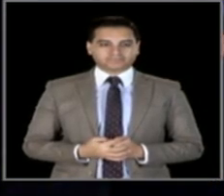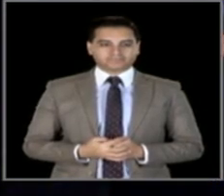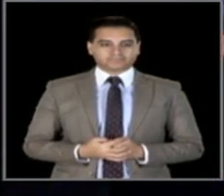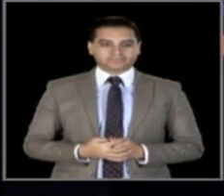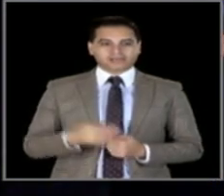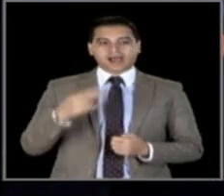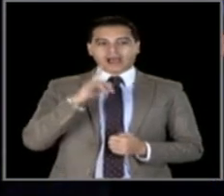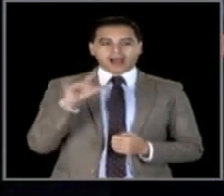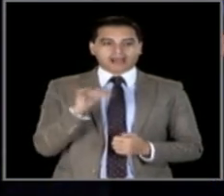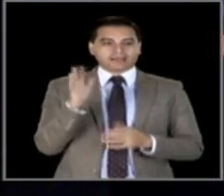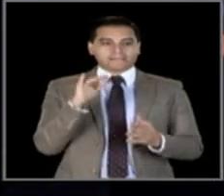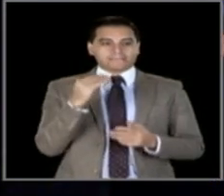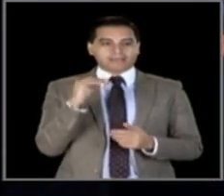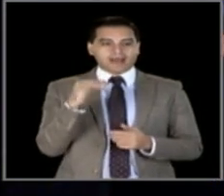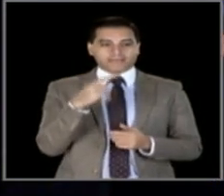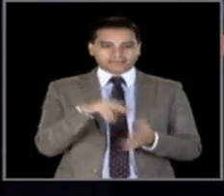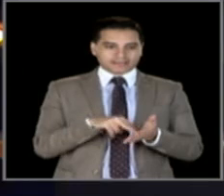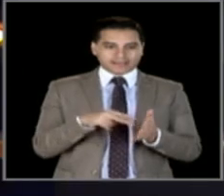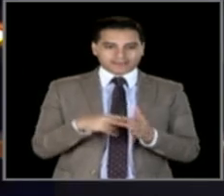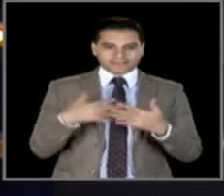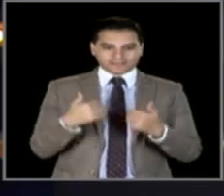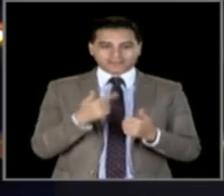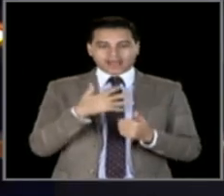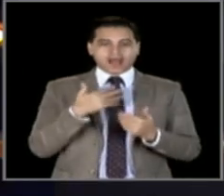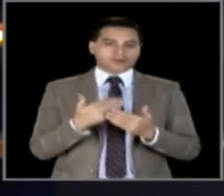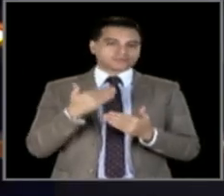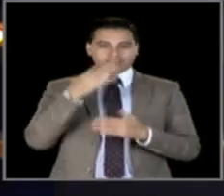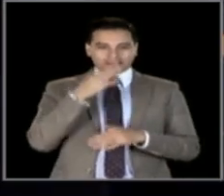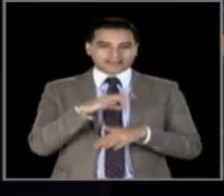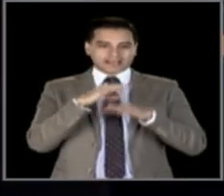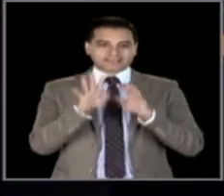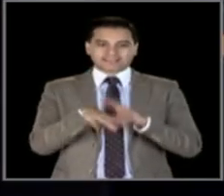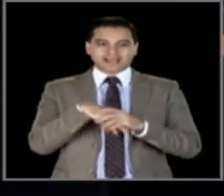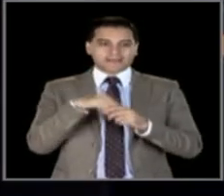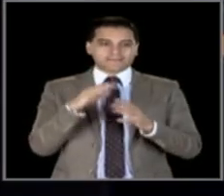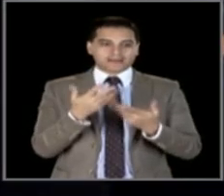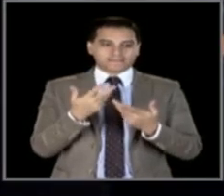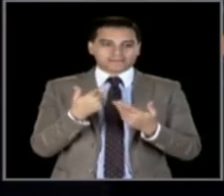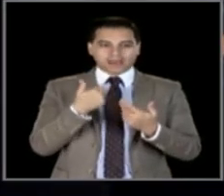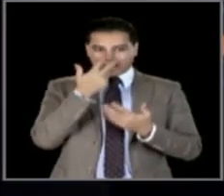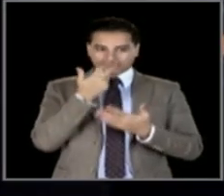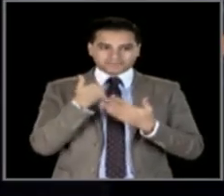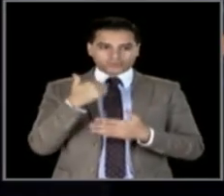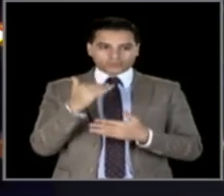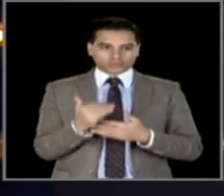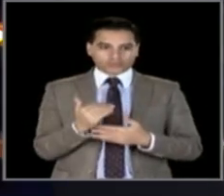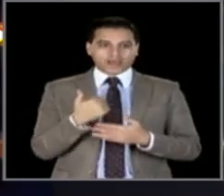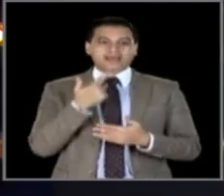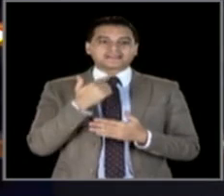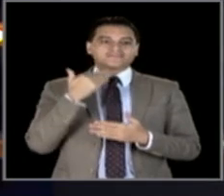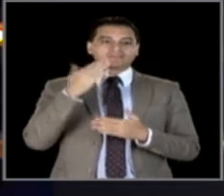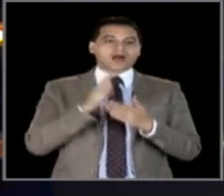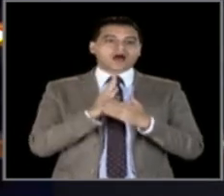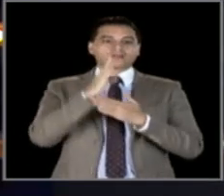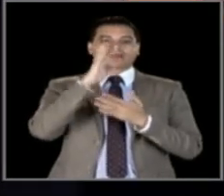علي محمد، ازيك يا علي؟ كويس الحمد لله. عايز تروح ناسا تعمل ايه؟ انا اصلا وانا صغير كان نفسي اطلع على القمر، بعد